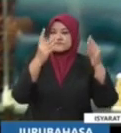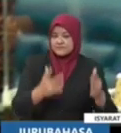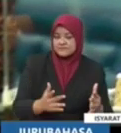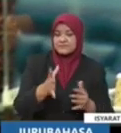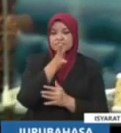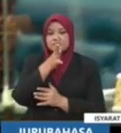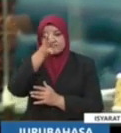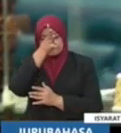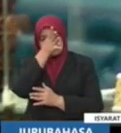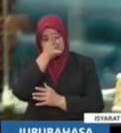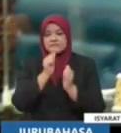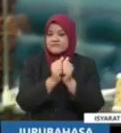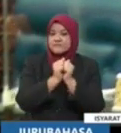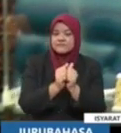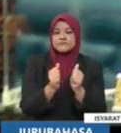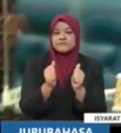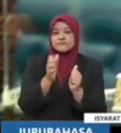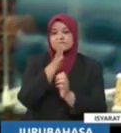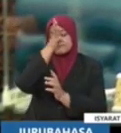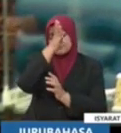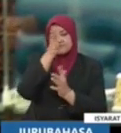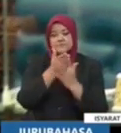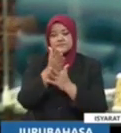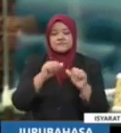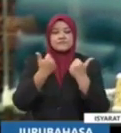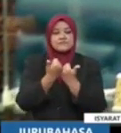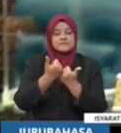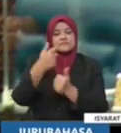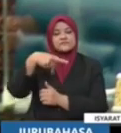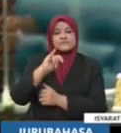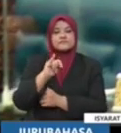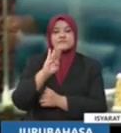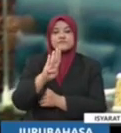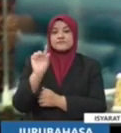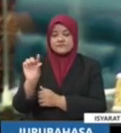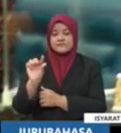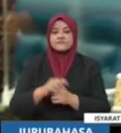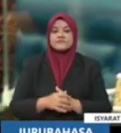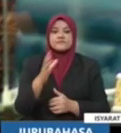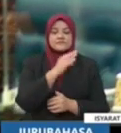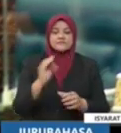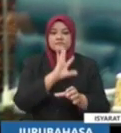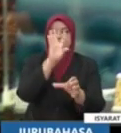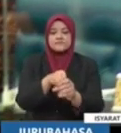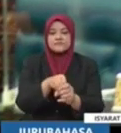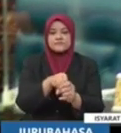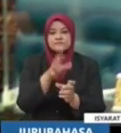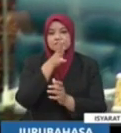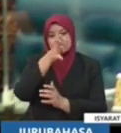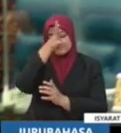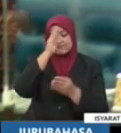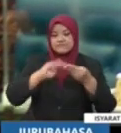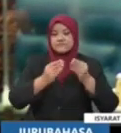guru ibu-bapak bersama-sama dengan ibu Bapa melalui pesawat bopo dan guru PLPG dan pelibatan ibu